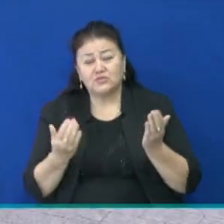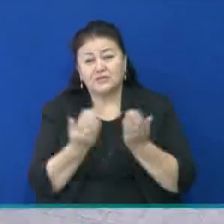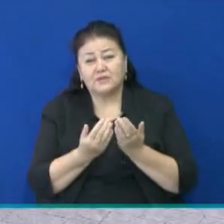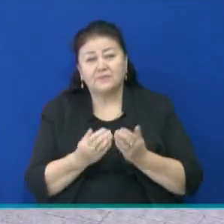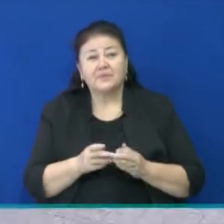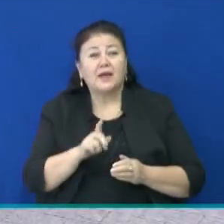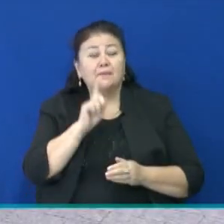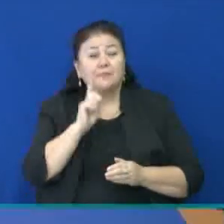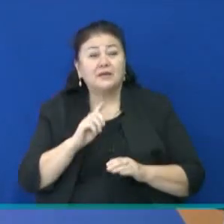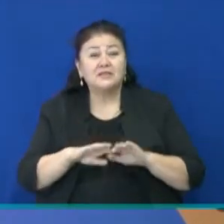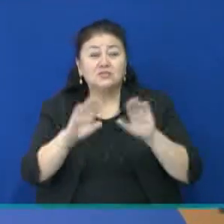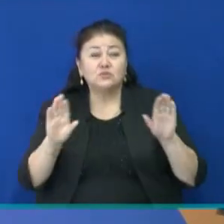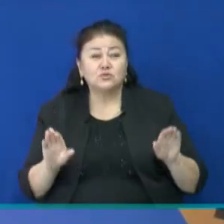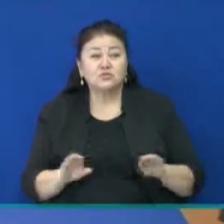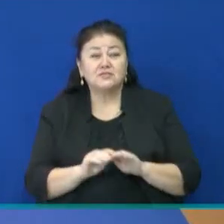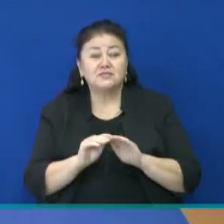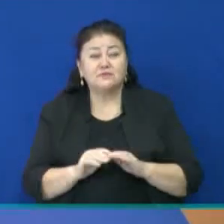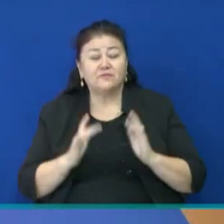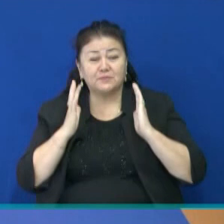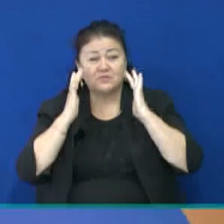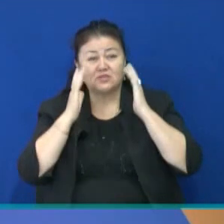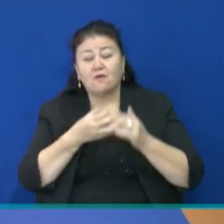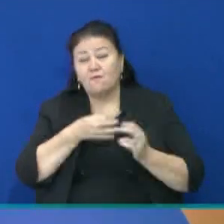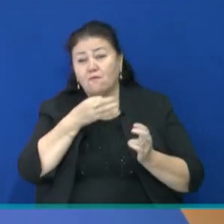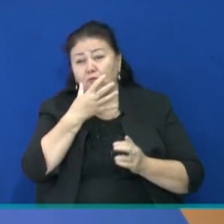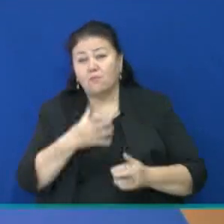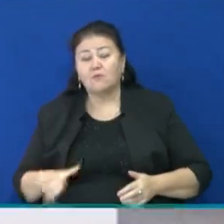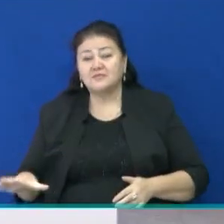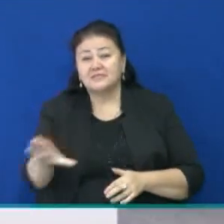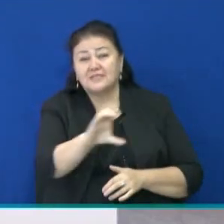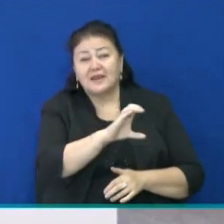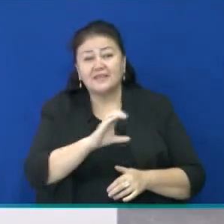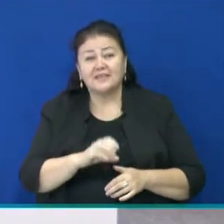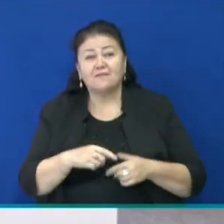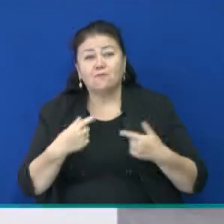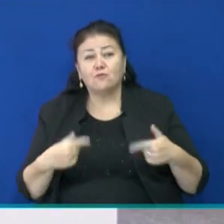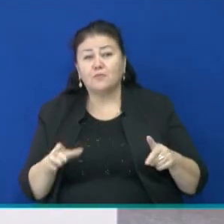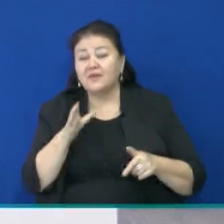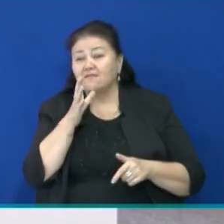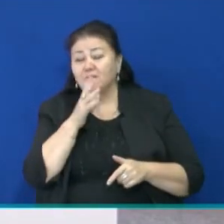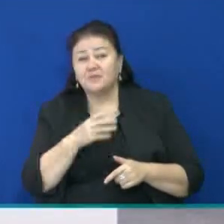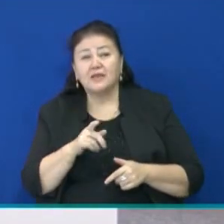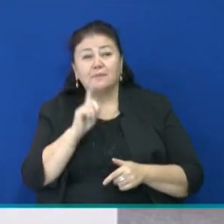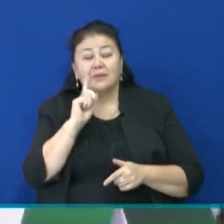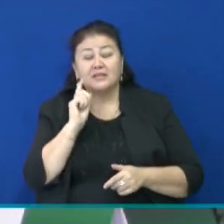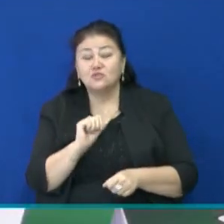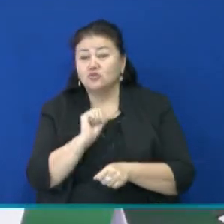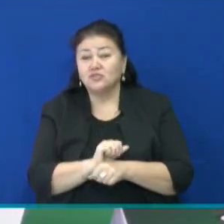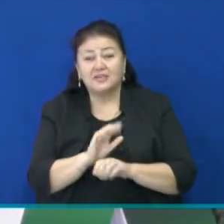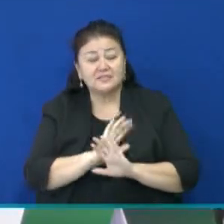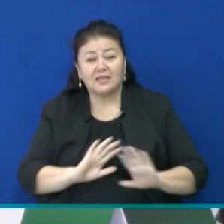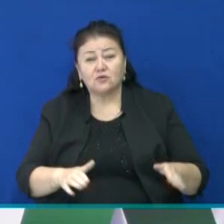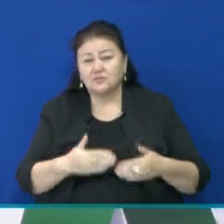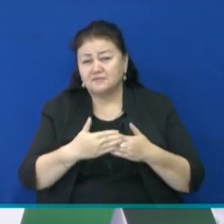символ великих мечтаний, надежд и чести в любой стране и в любые времена. Молодые люди нашего города не остаются в стороне от общественной